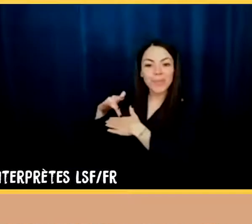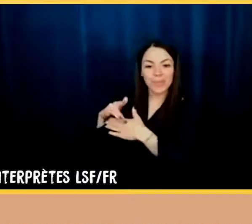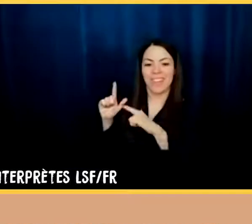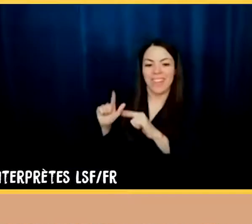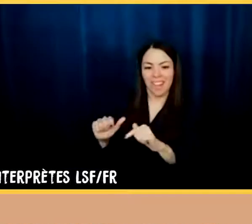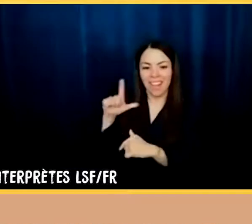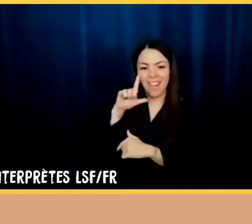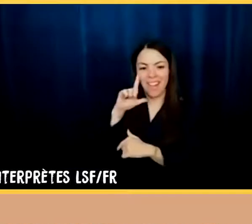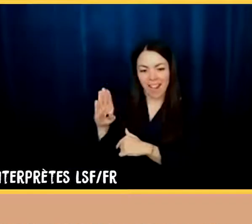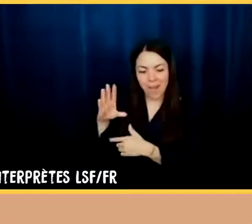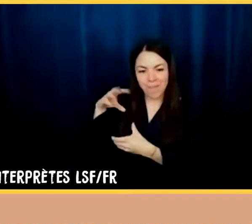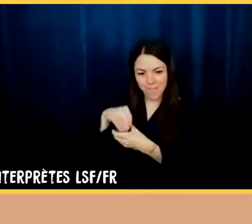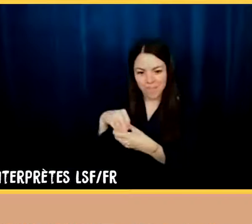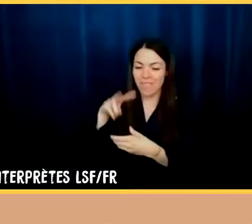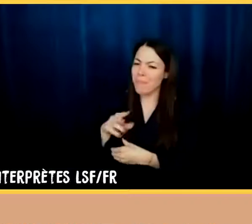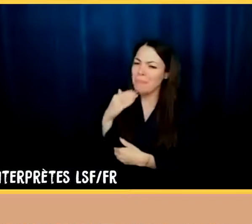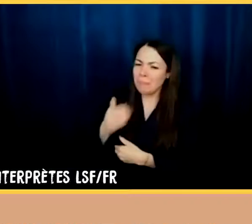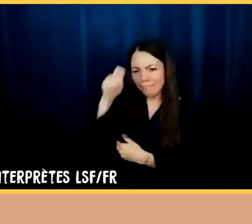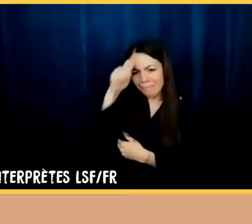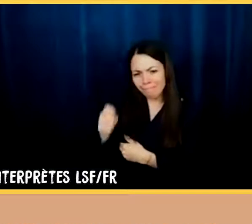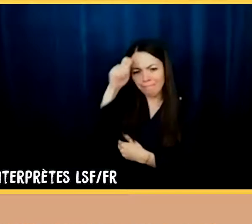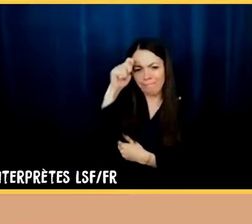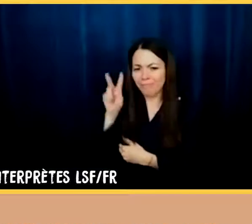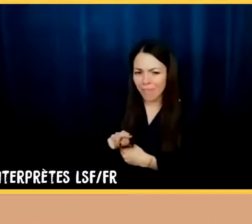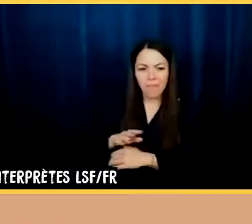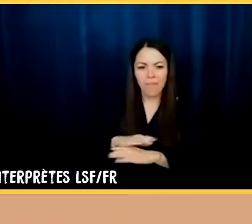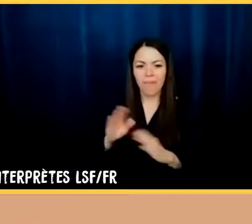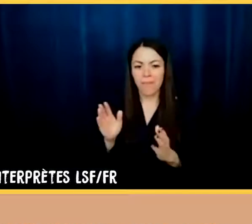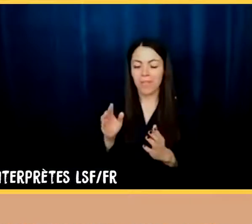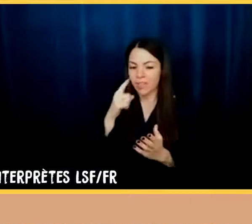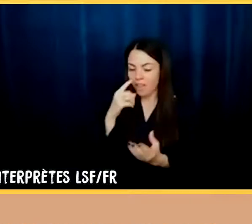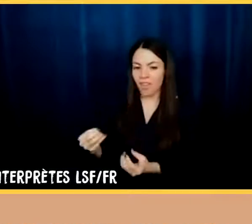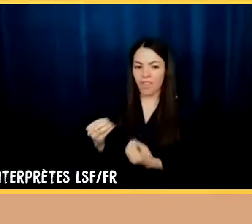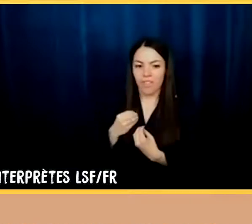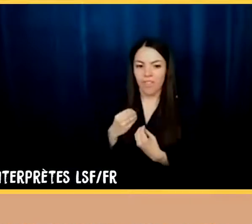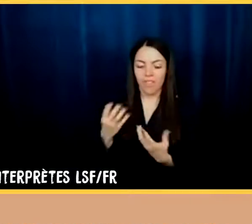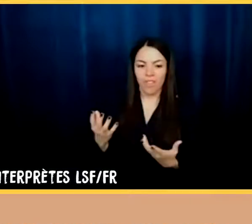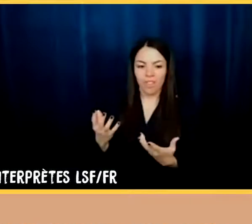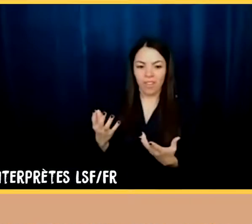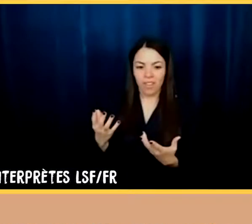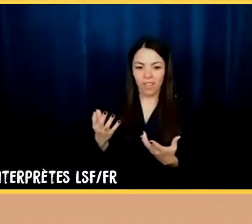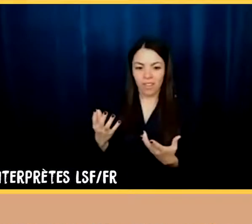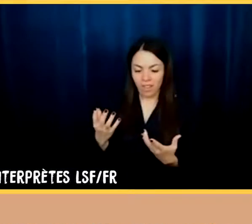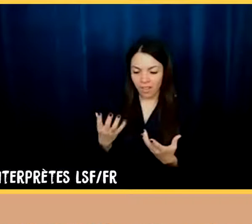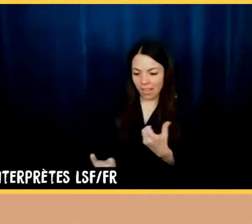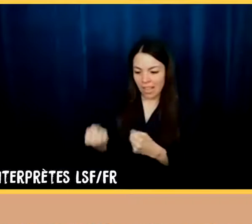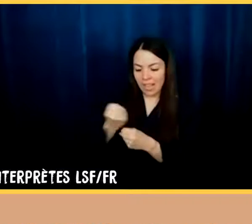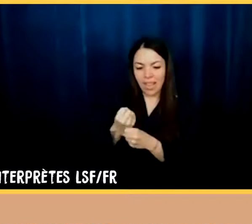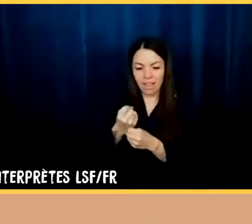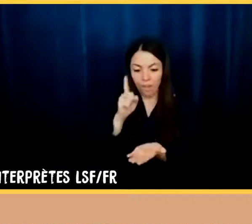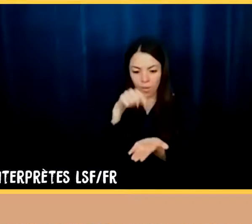remercie vraiment chaleureusement, elles ont pu créer, penser des véritables lieux de soins et de